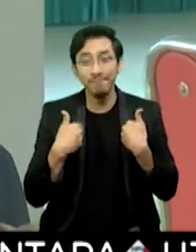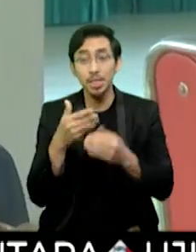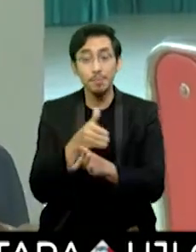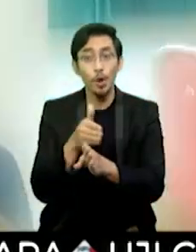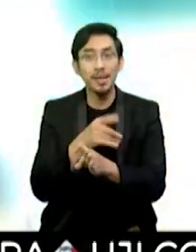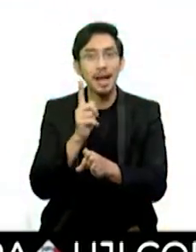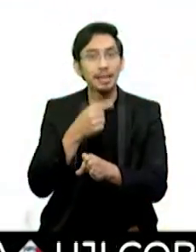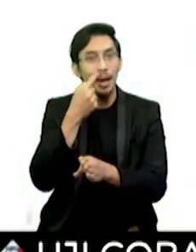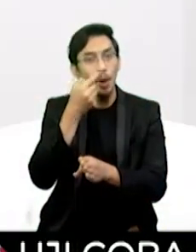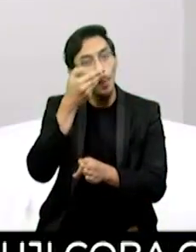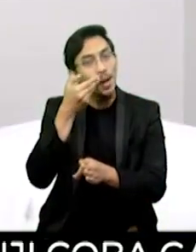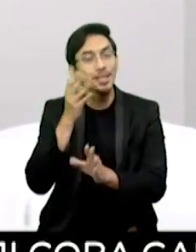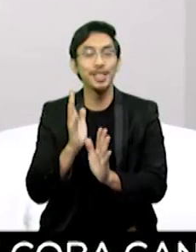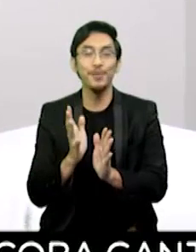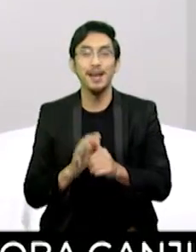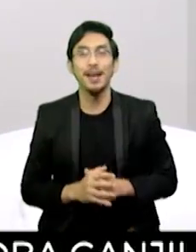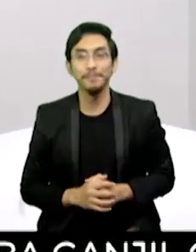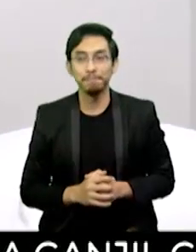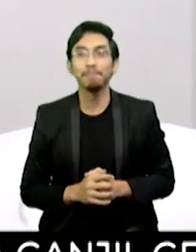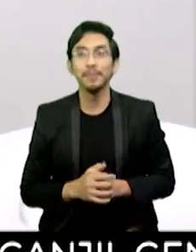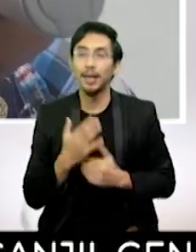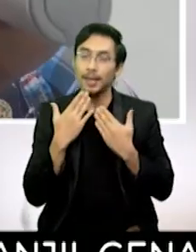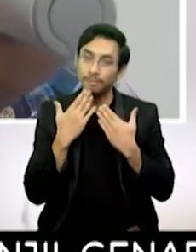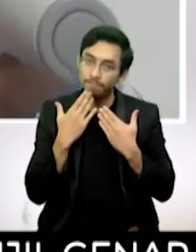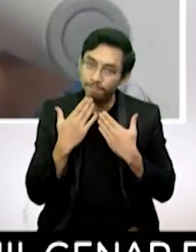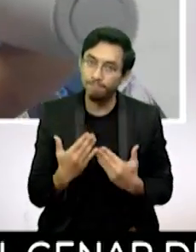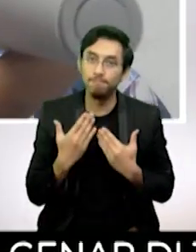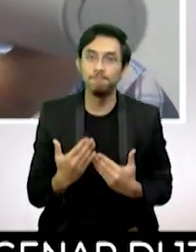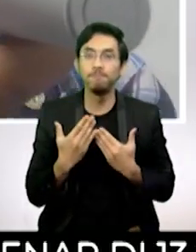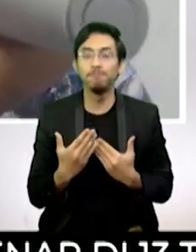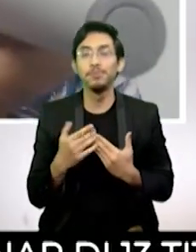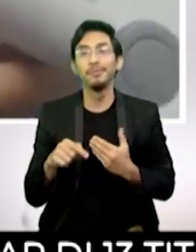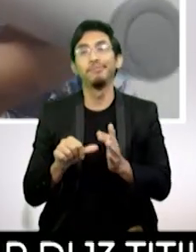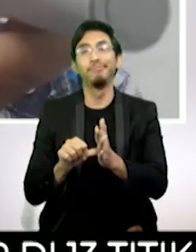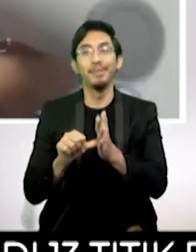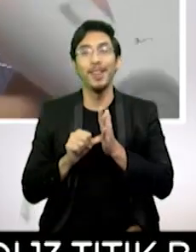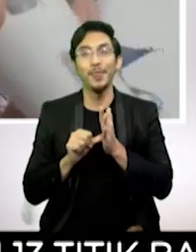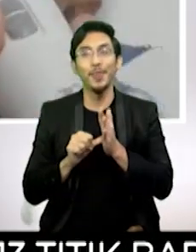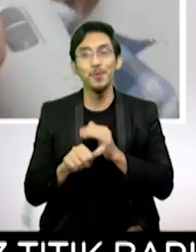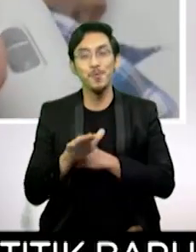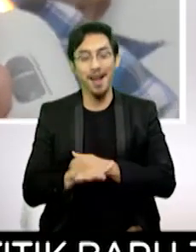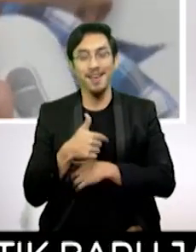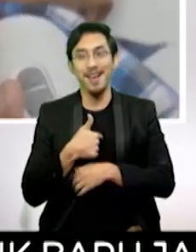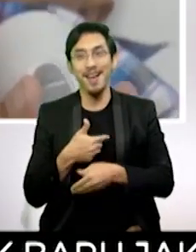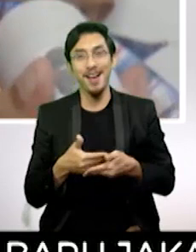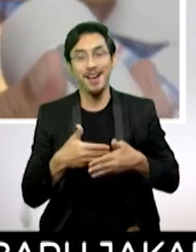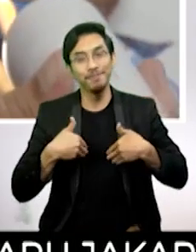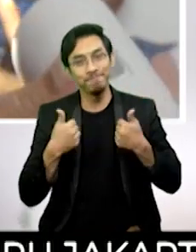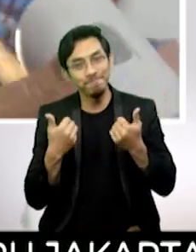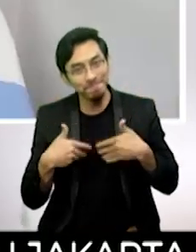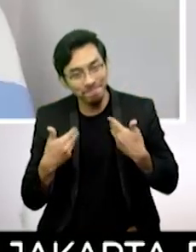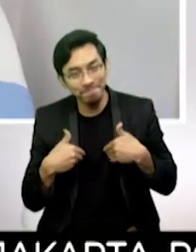sumbing. Terima kasih banyak sudah melakukan yang terbaik buat anak saya. Terima kasih